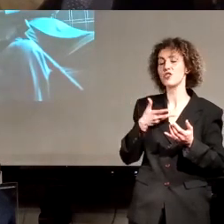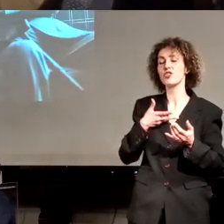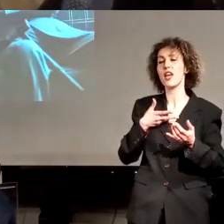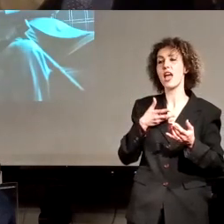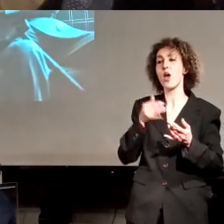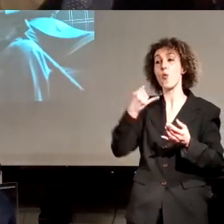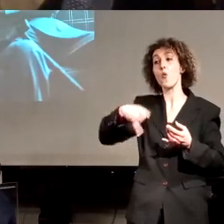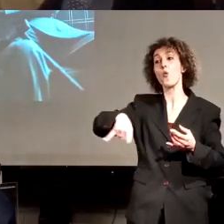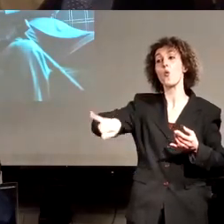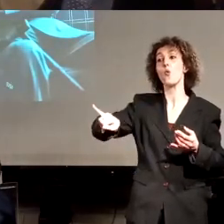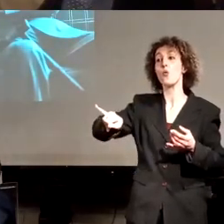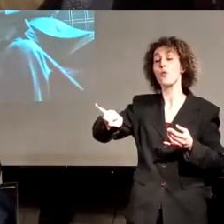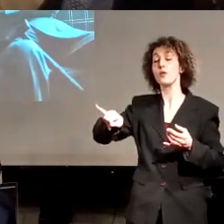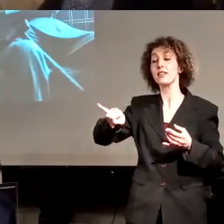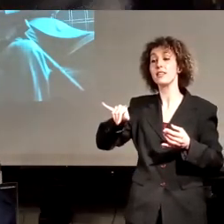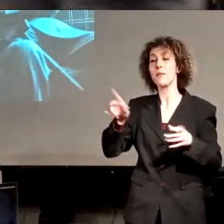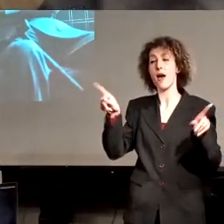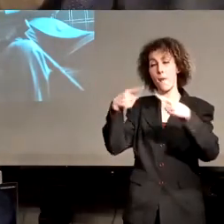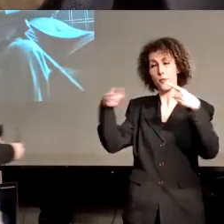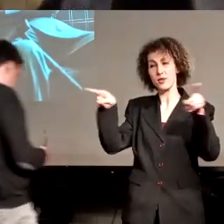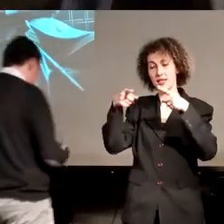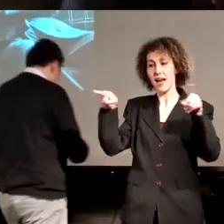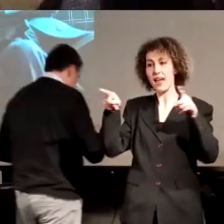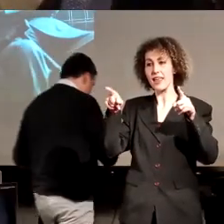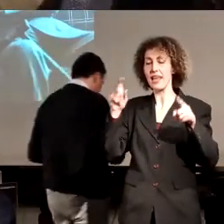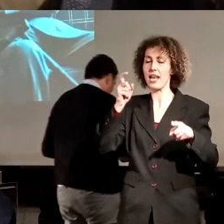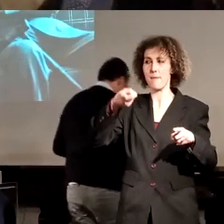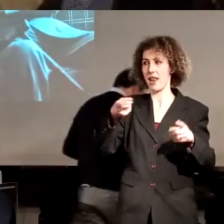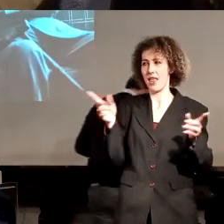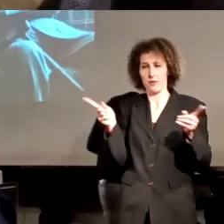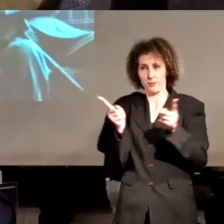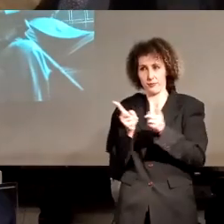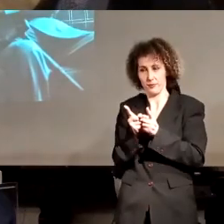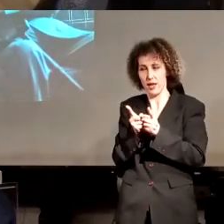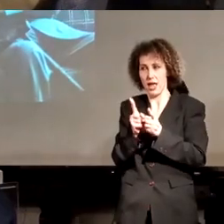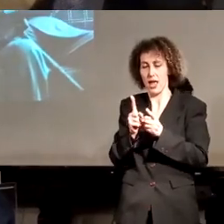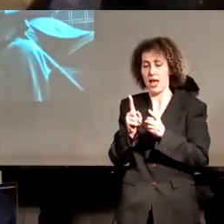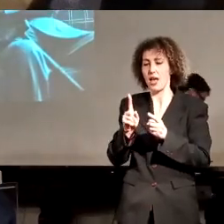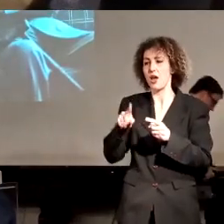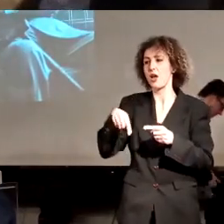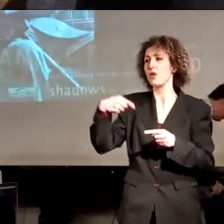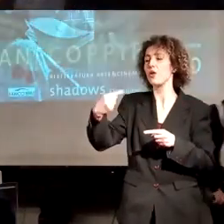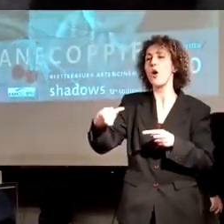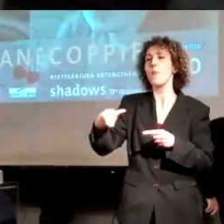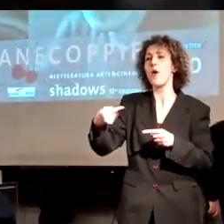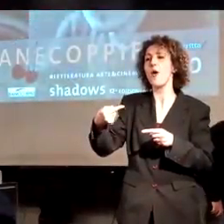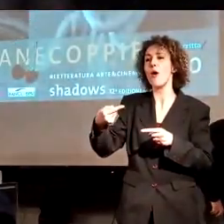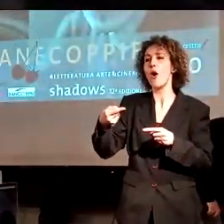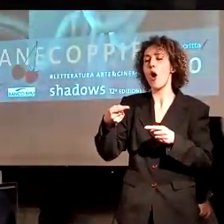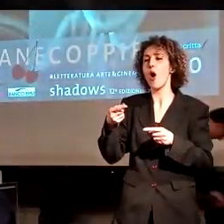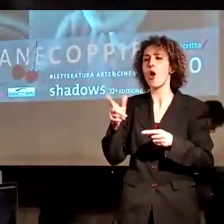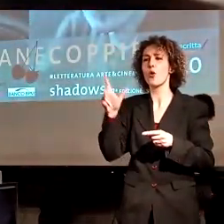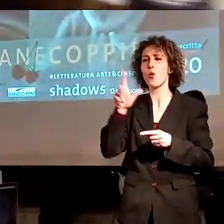signorini forse tante gabrielli più più rapido e poi ci appunto mentre mentre luca si